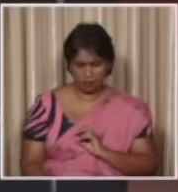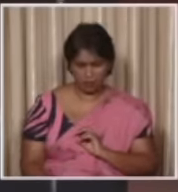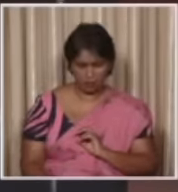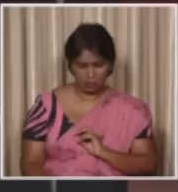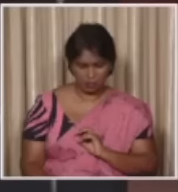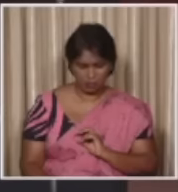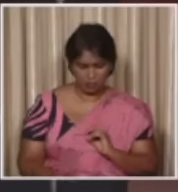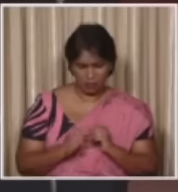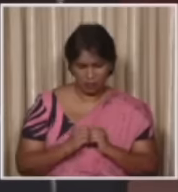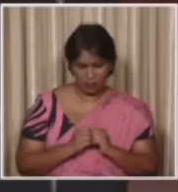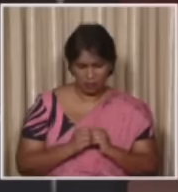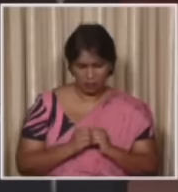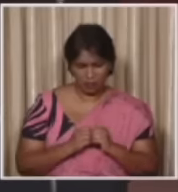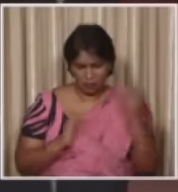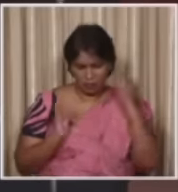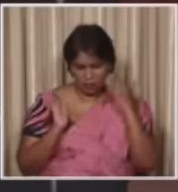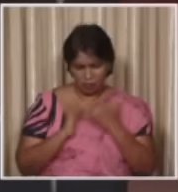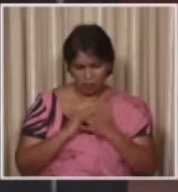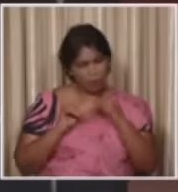council they